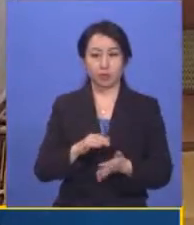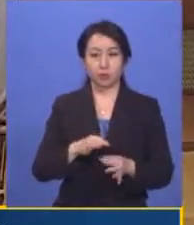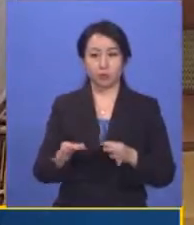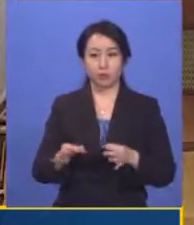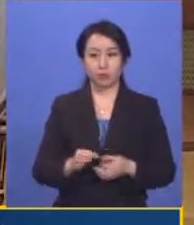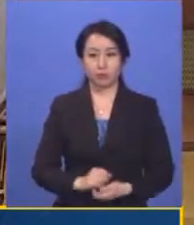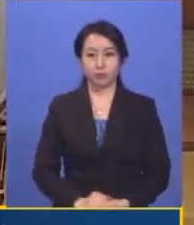сфера туризма